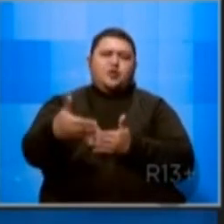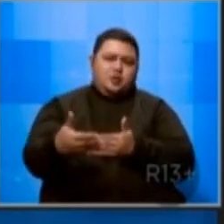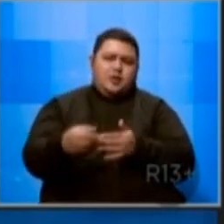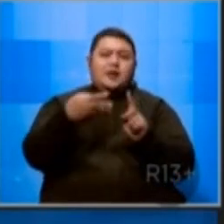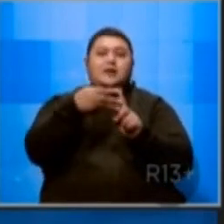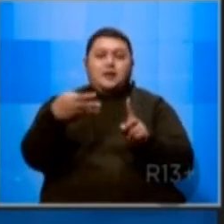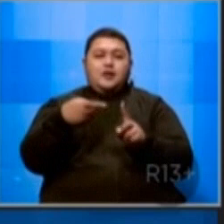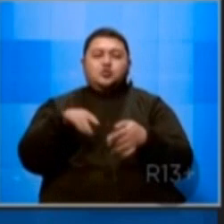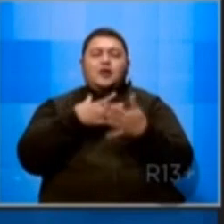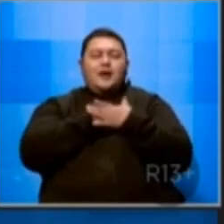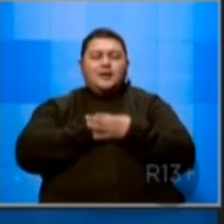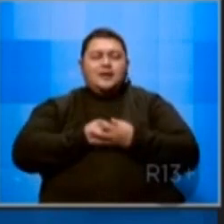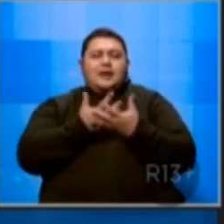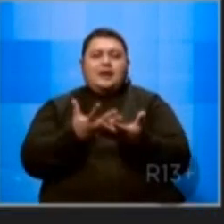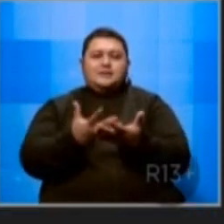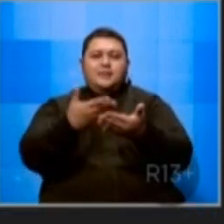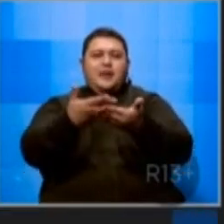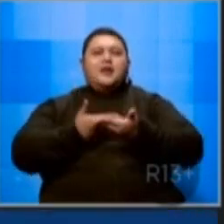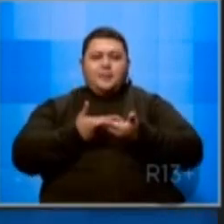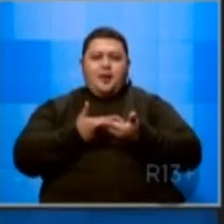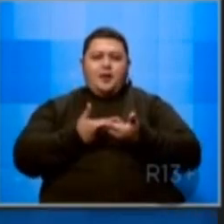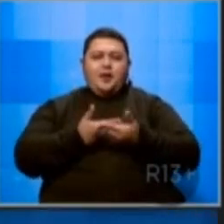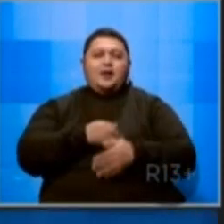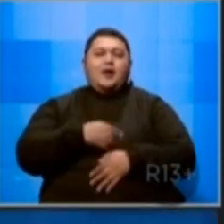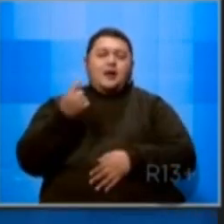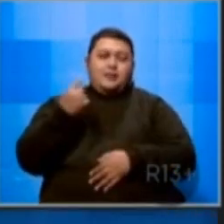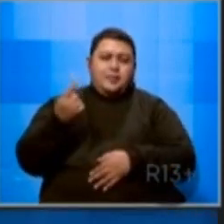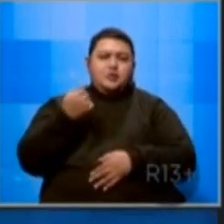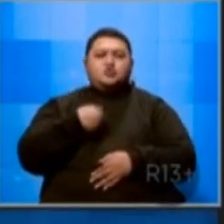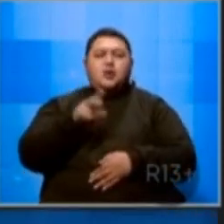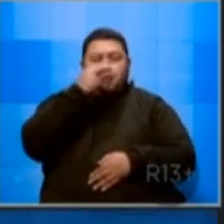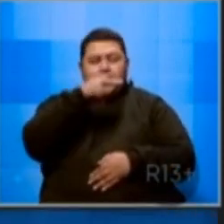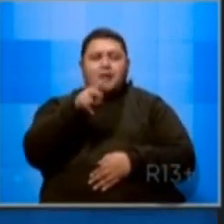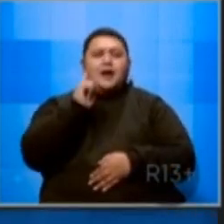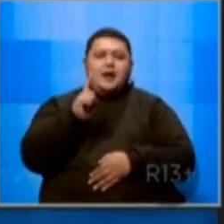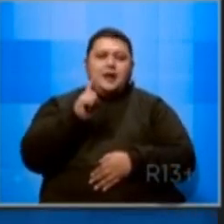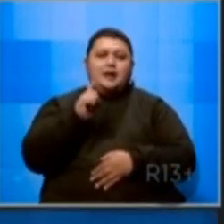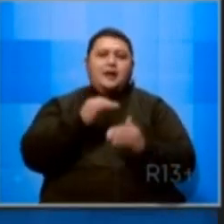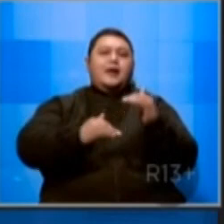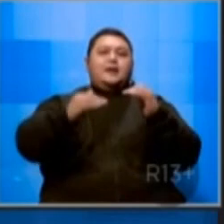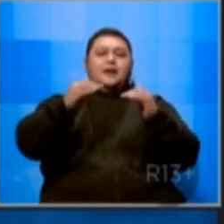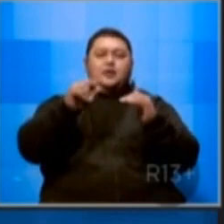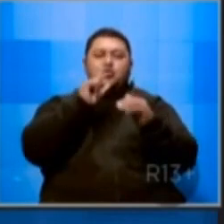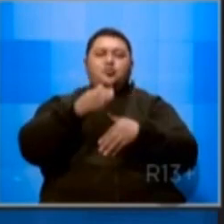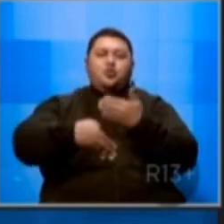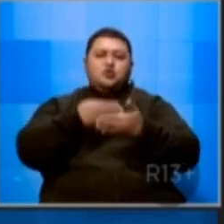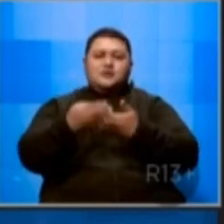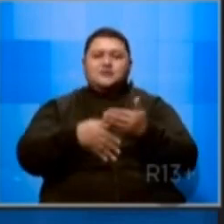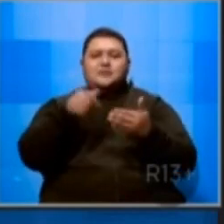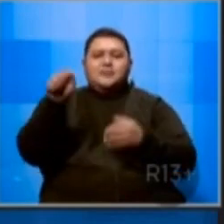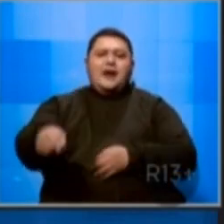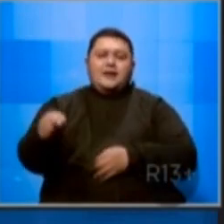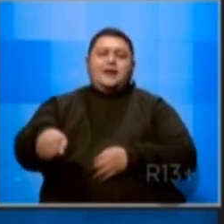dan terima dengan keputusan ini kami juga pernah saya turun sudah melihat ada kehadiran di dalam proses peradilan ini